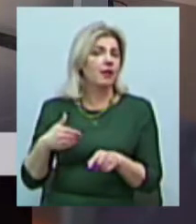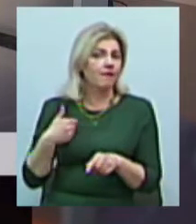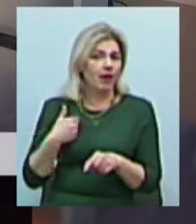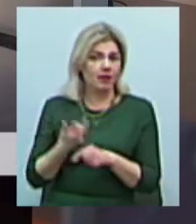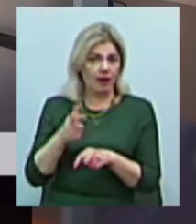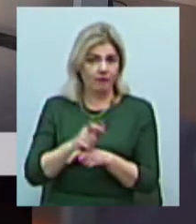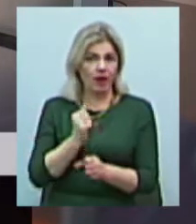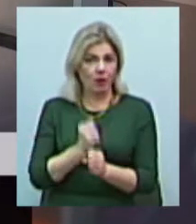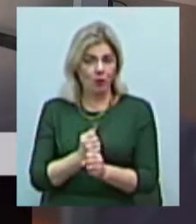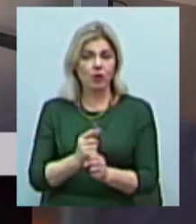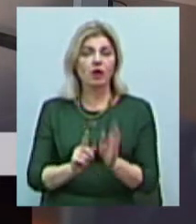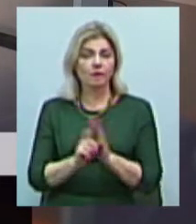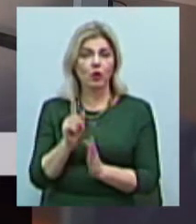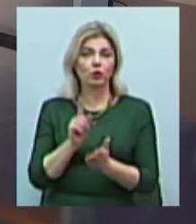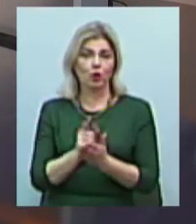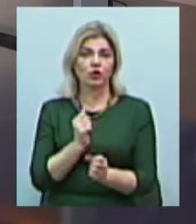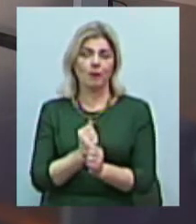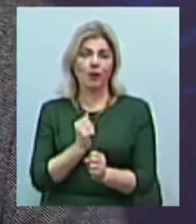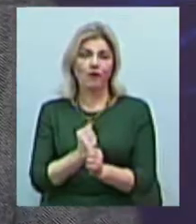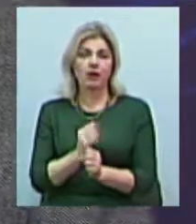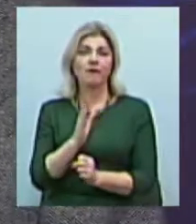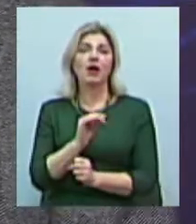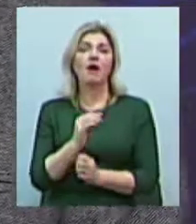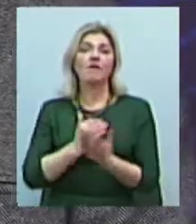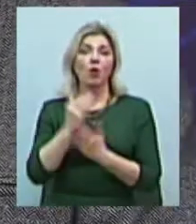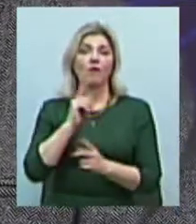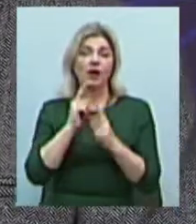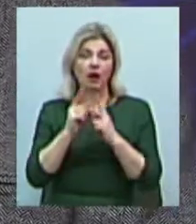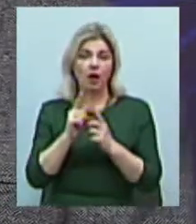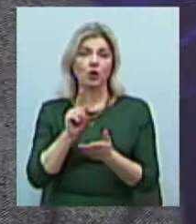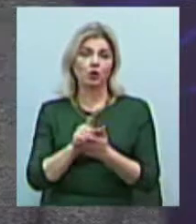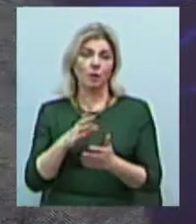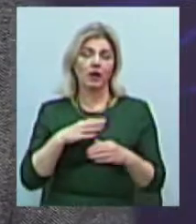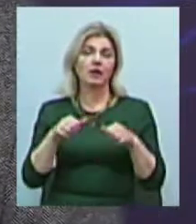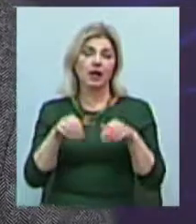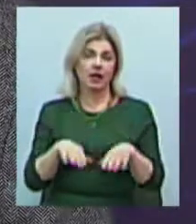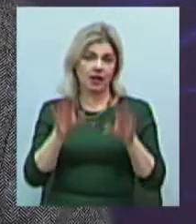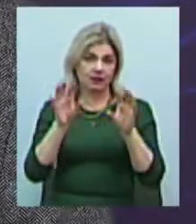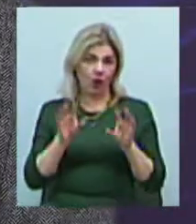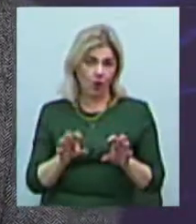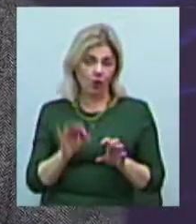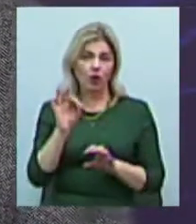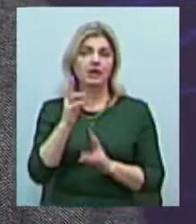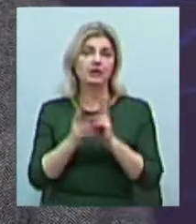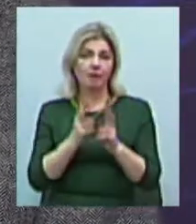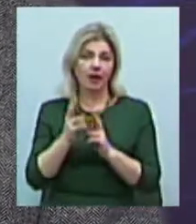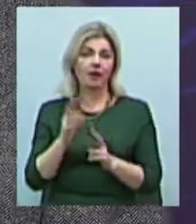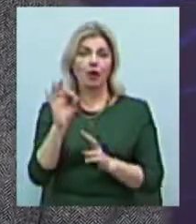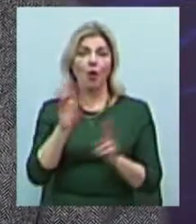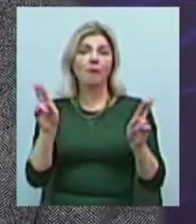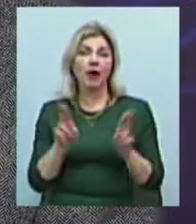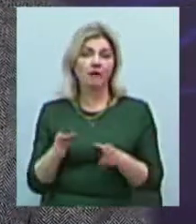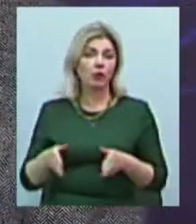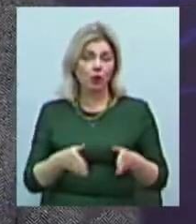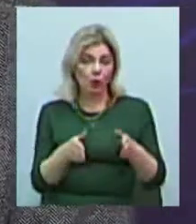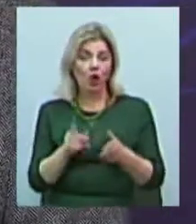робота спочатку має бути проведена в Верховній Раді, мають бути прийняті закони, зміни до правил дорожнього руху,